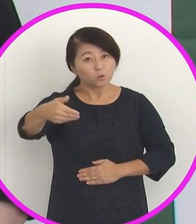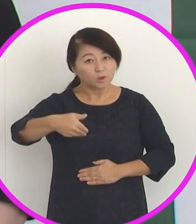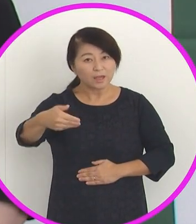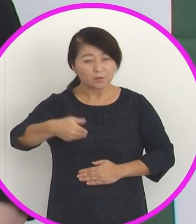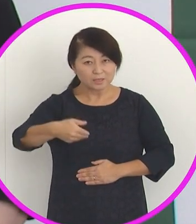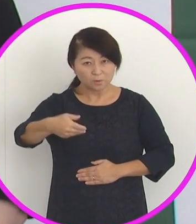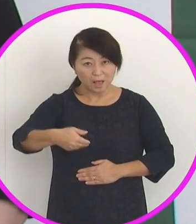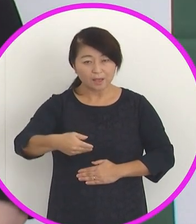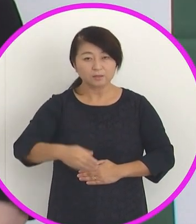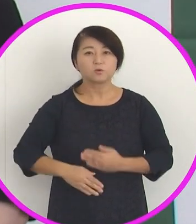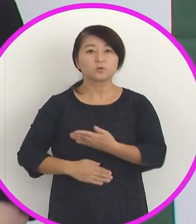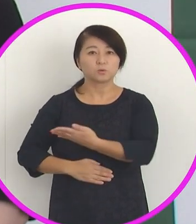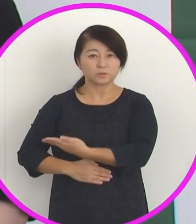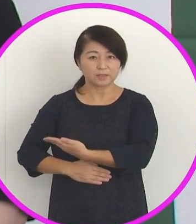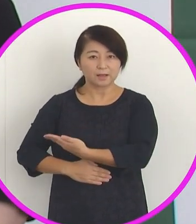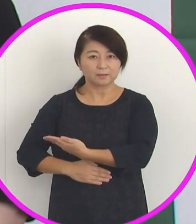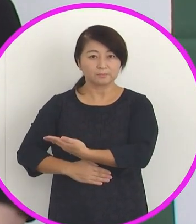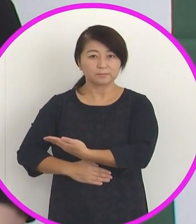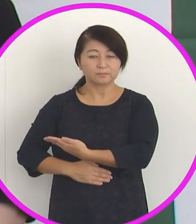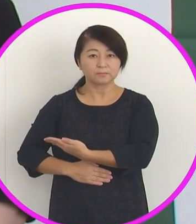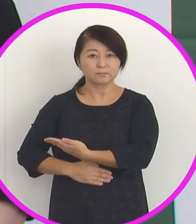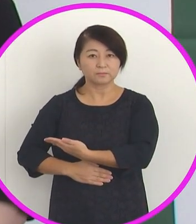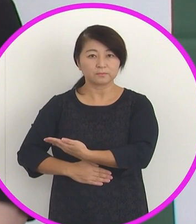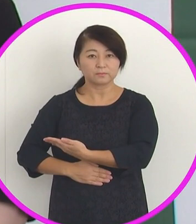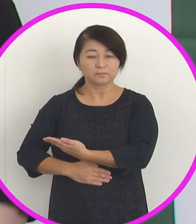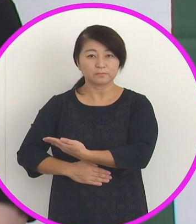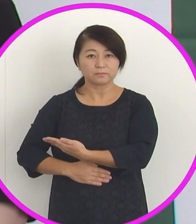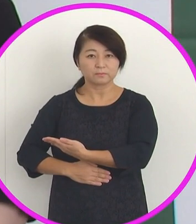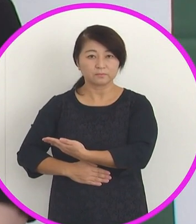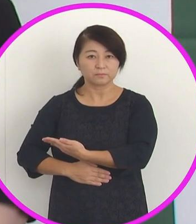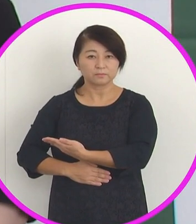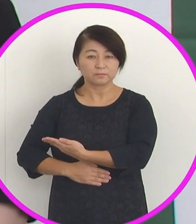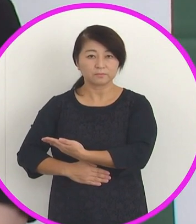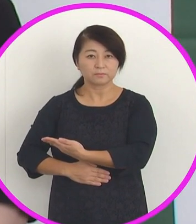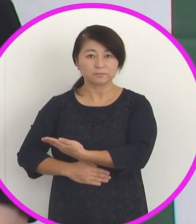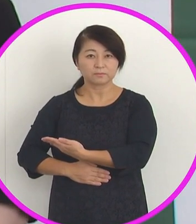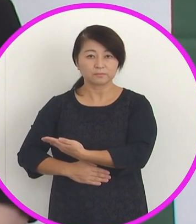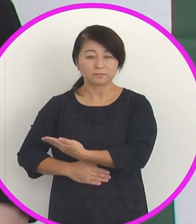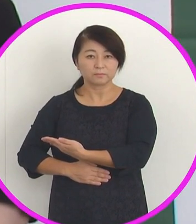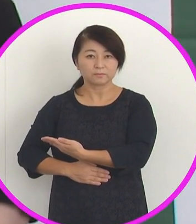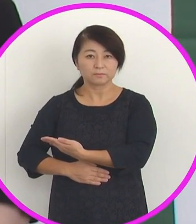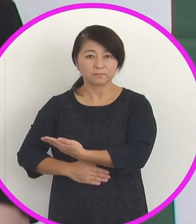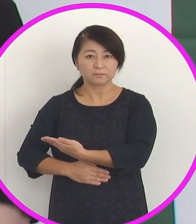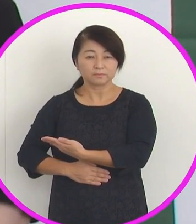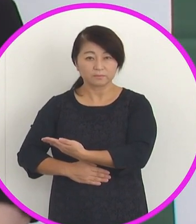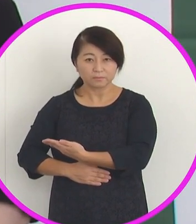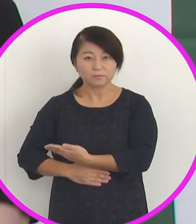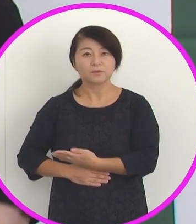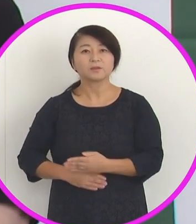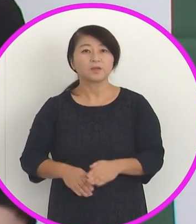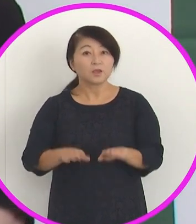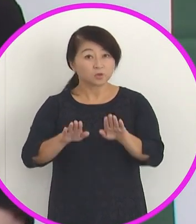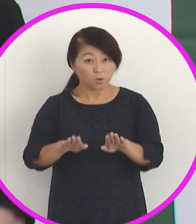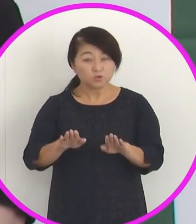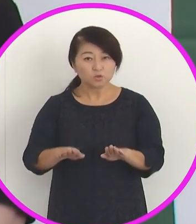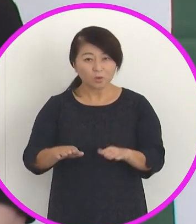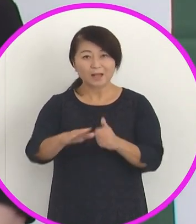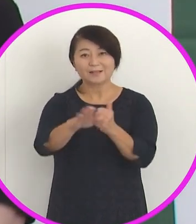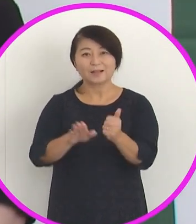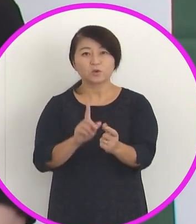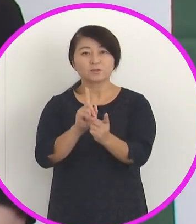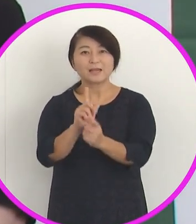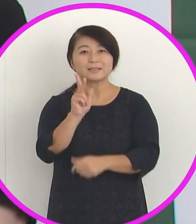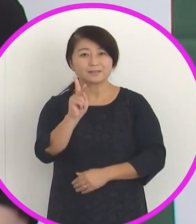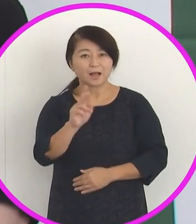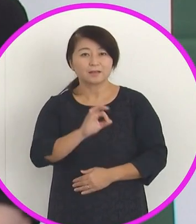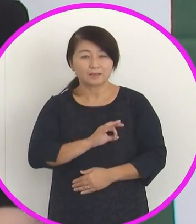政策委員会、または環境対策課生活衛生係までお願いします。 今週は環境